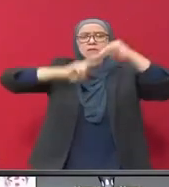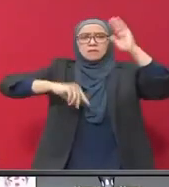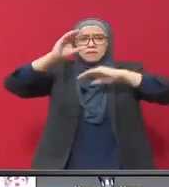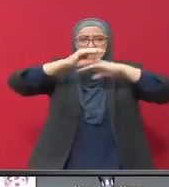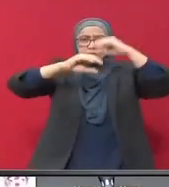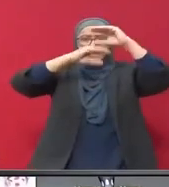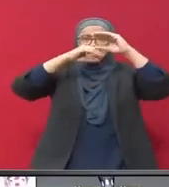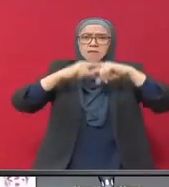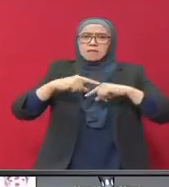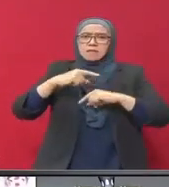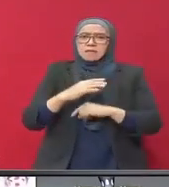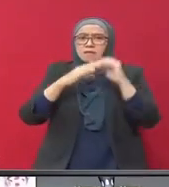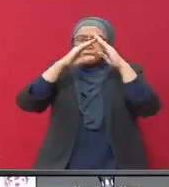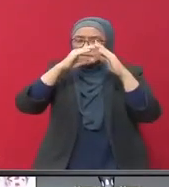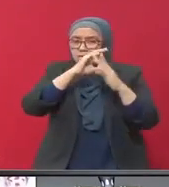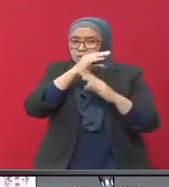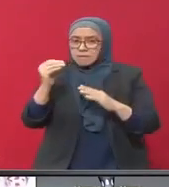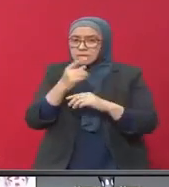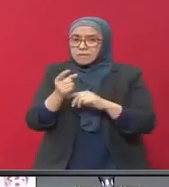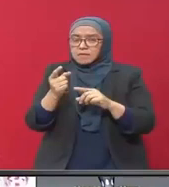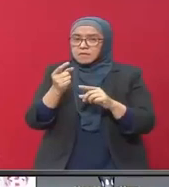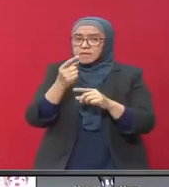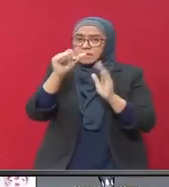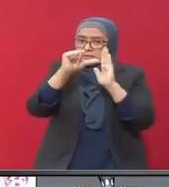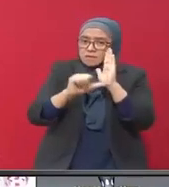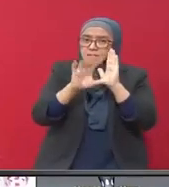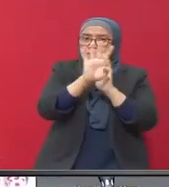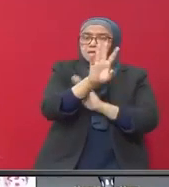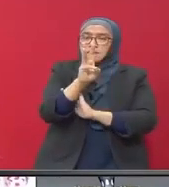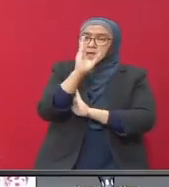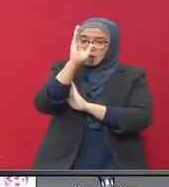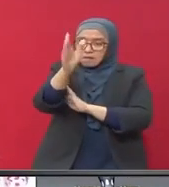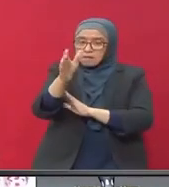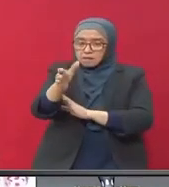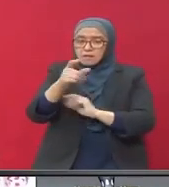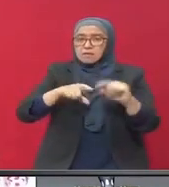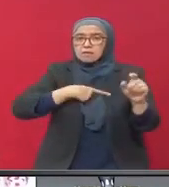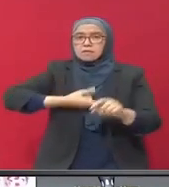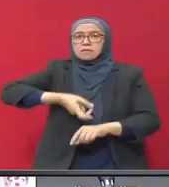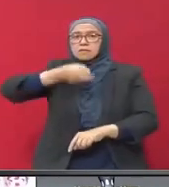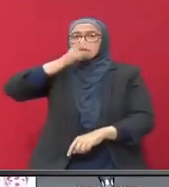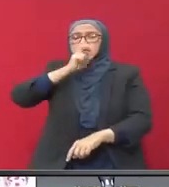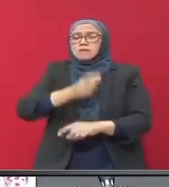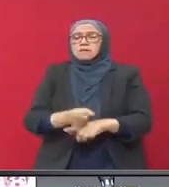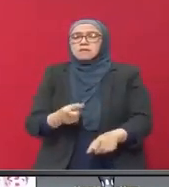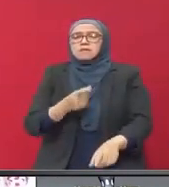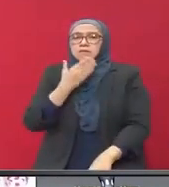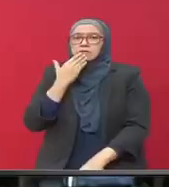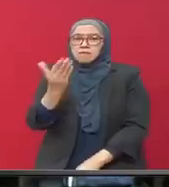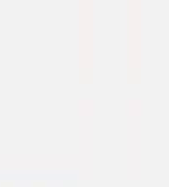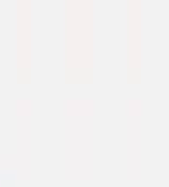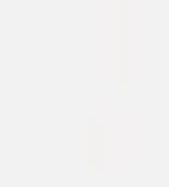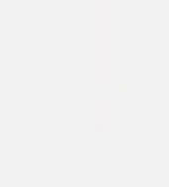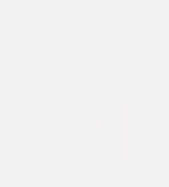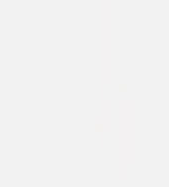Perumahan dan kemudahan pekerja pindahan 2019 tanpa penampakan dikuasai Agan dikuasakan terima kasih